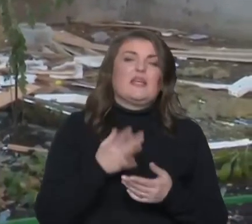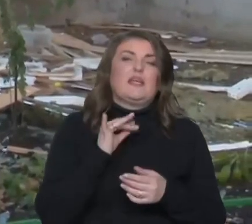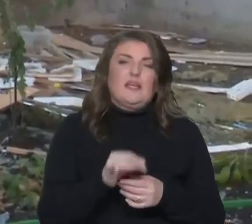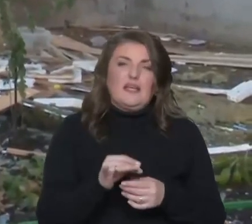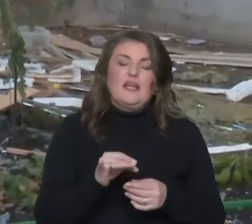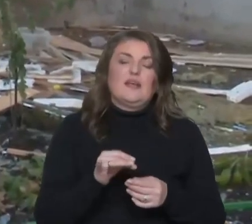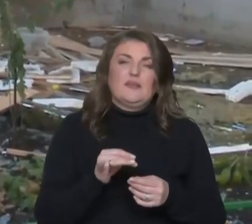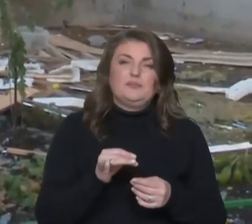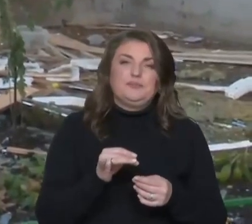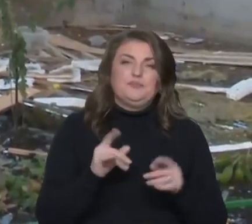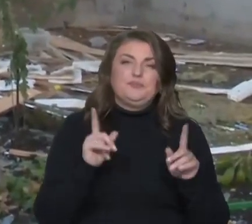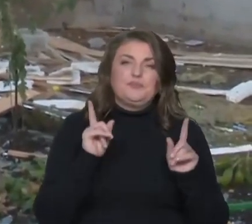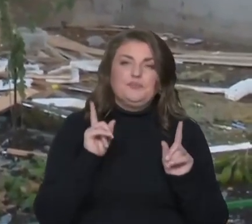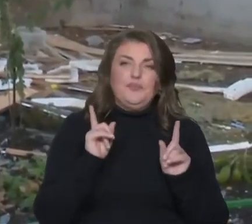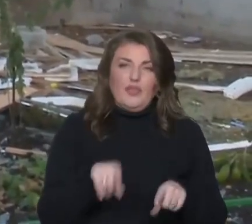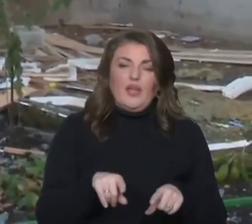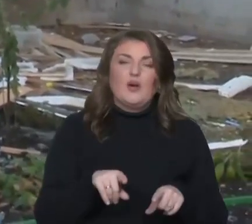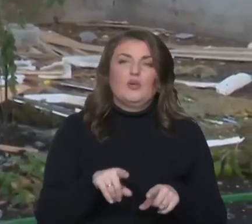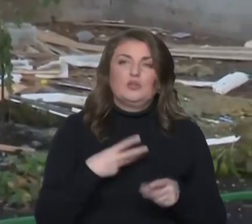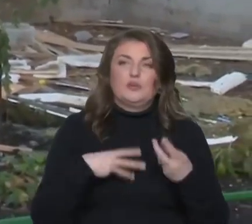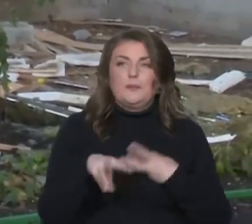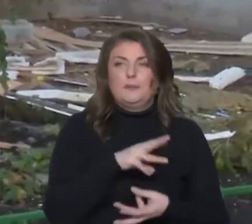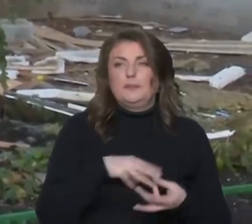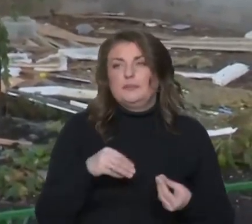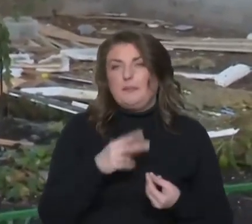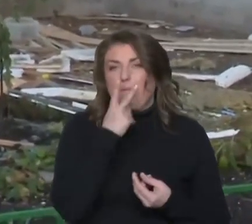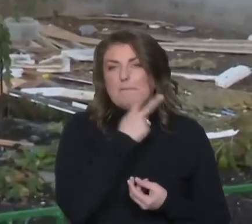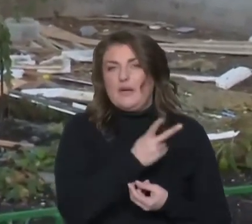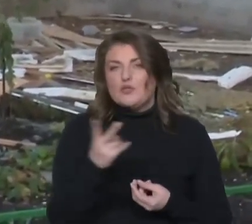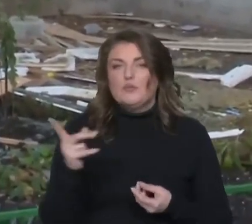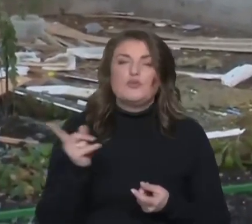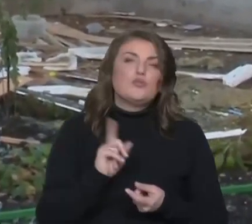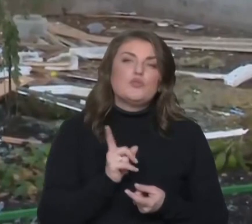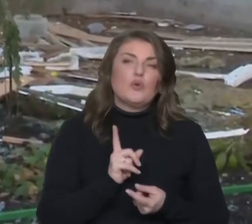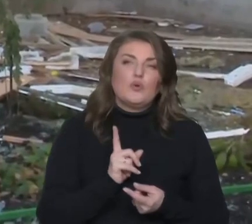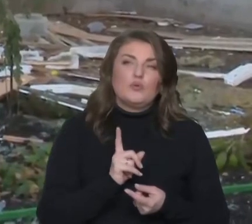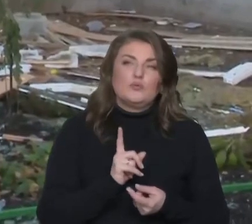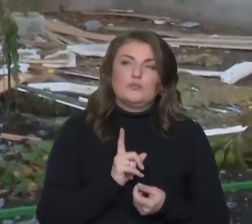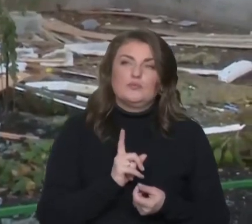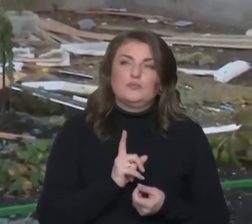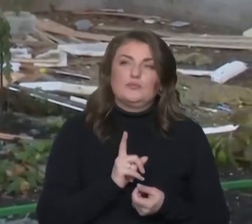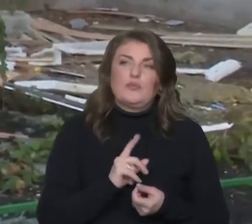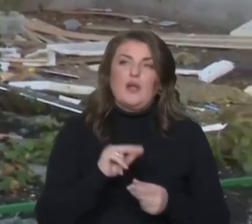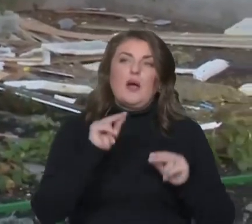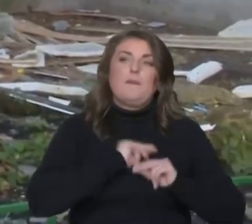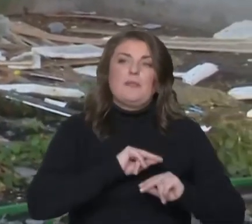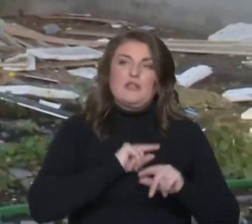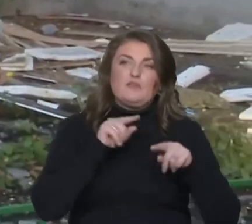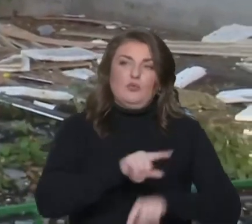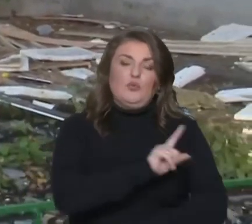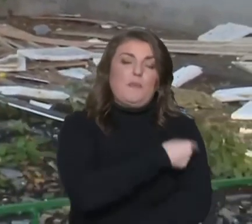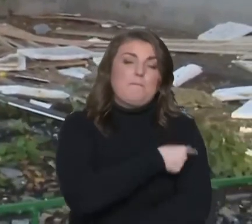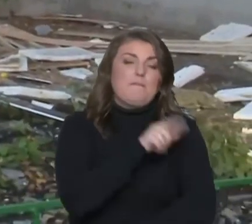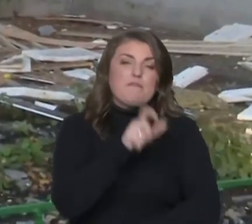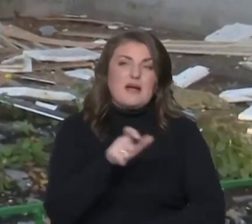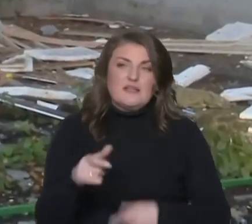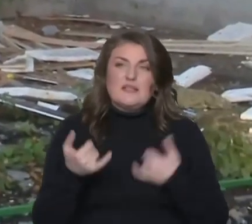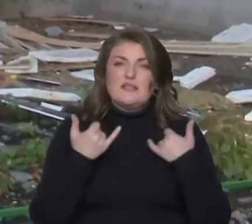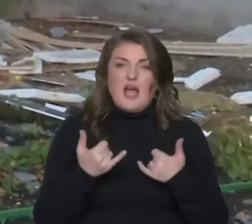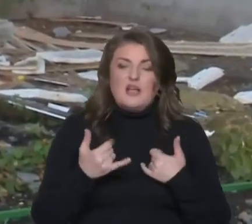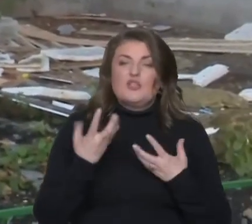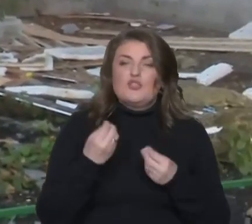І, власне, також ми бачили, що працювали тут медики.